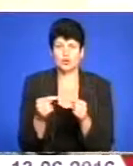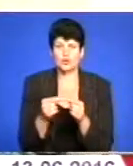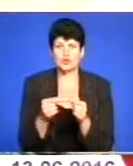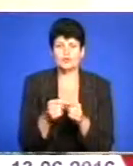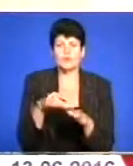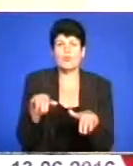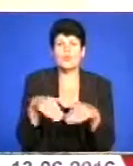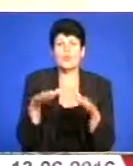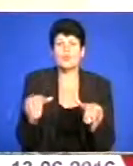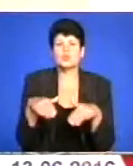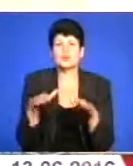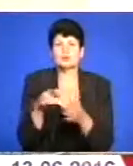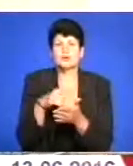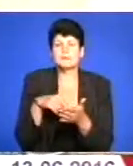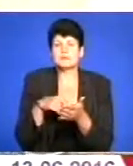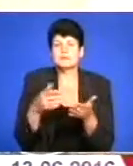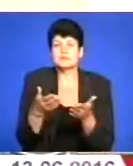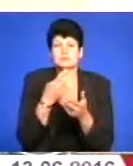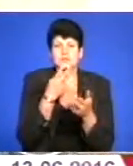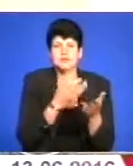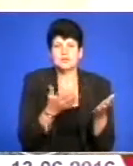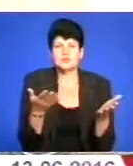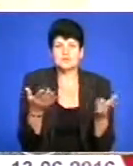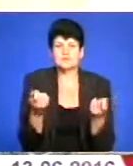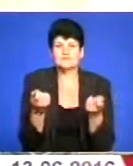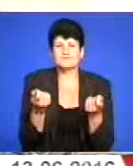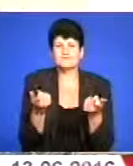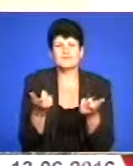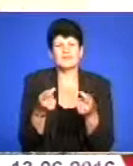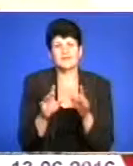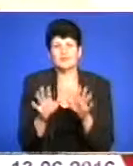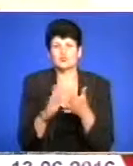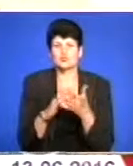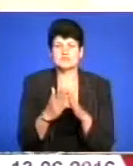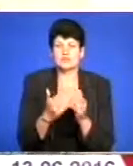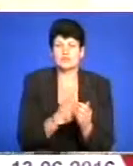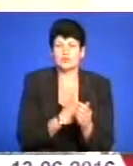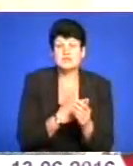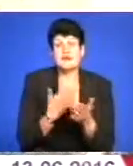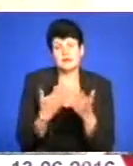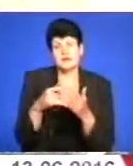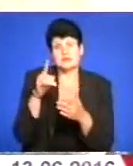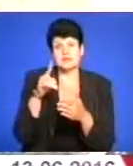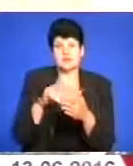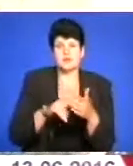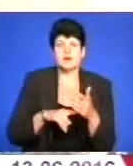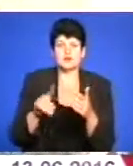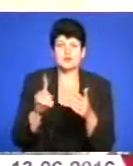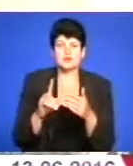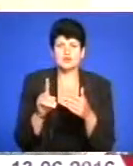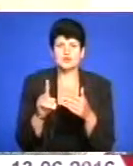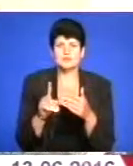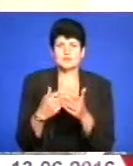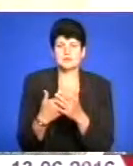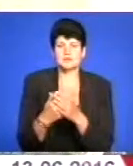жаль, пустує. Містечко, бачите, все трошки не в такому стані, як хотілося б. Але я сподіваюся, що якраз